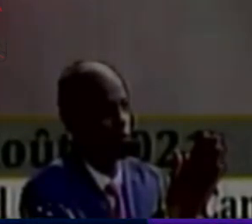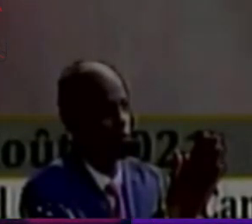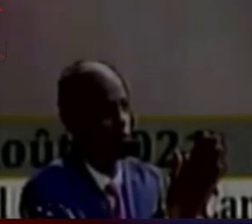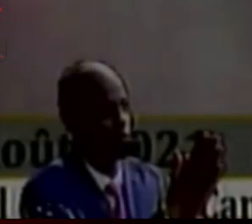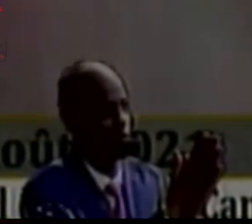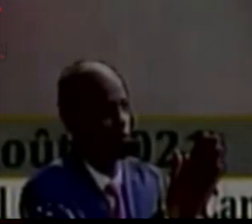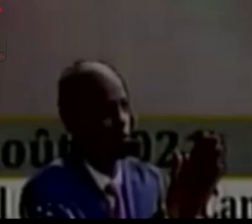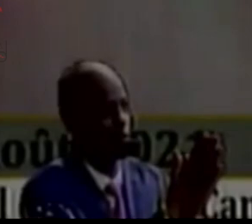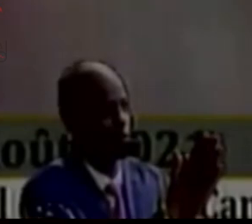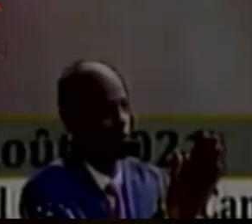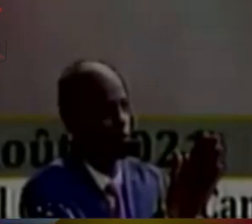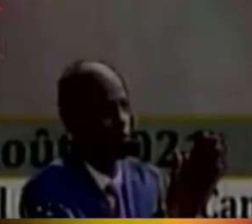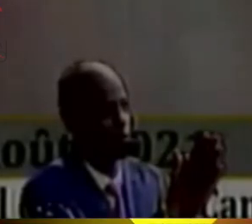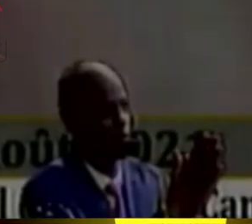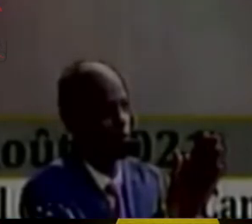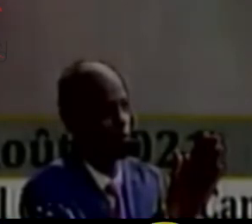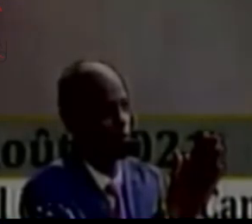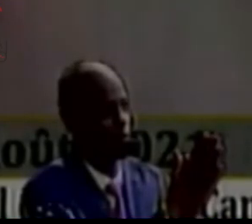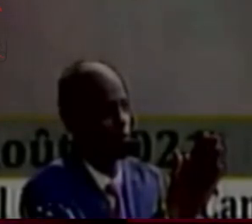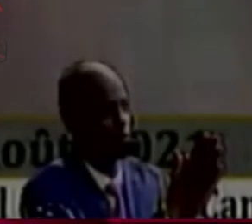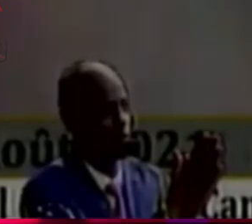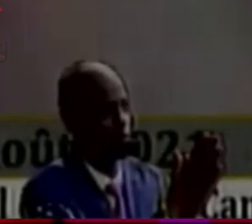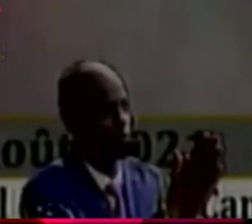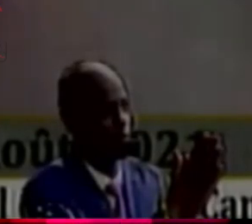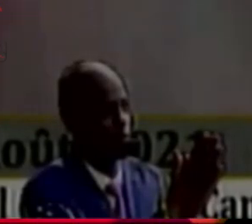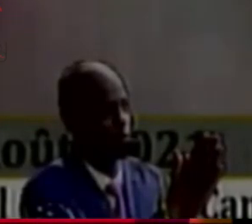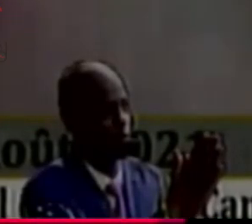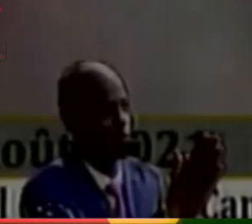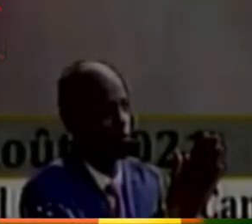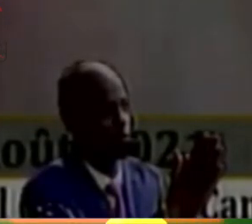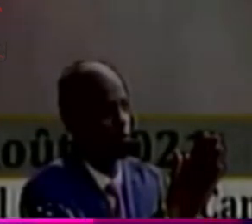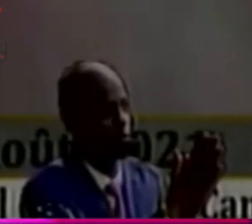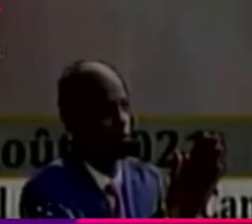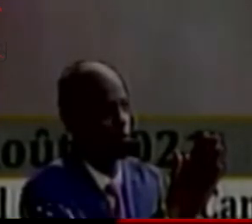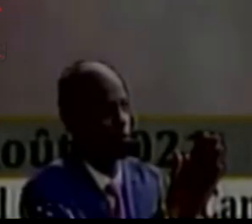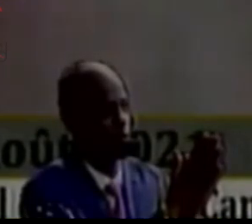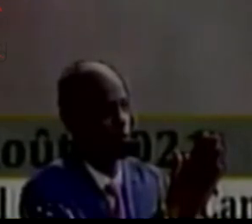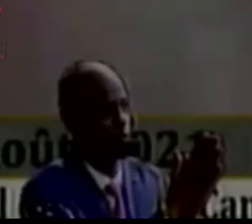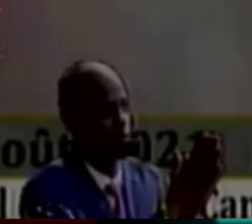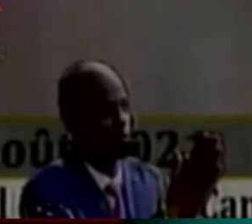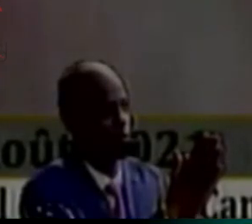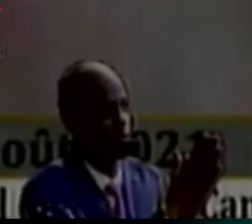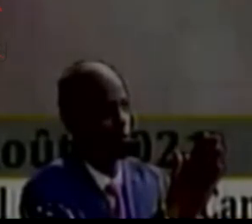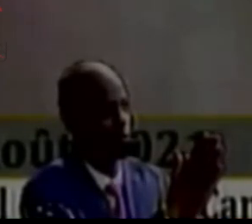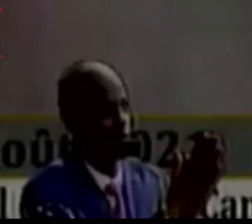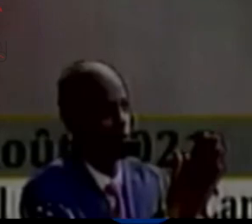avons fait mobilisation de certains côtés dans l'école, nous allons continuer à faire. Donc,